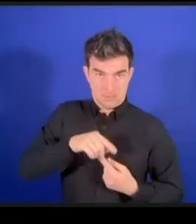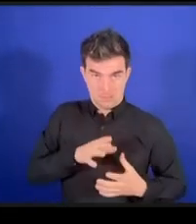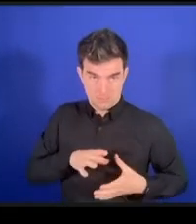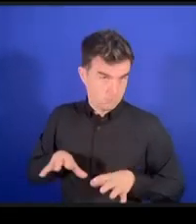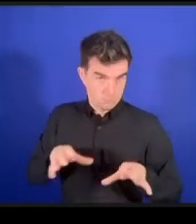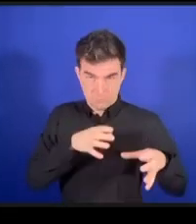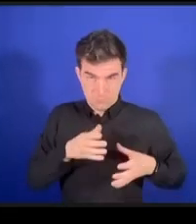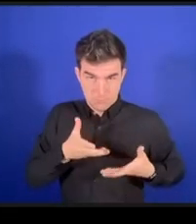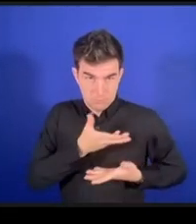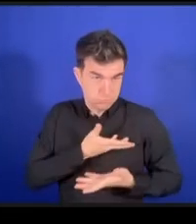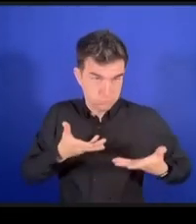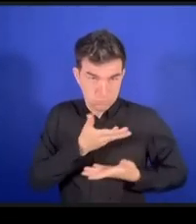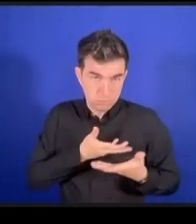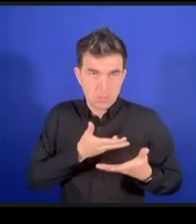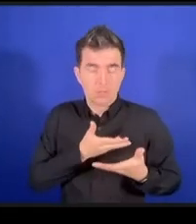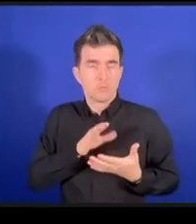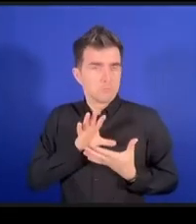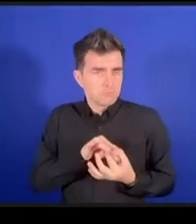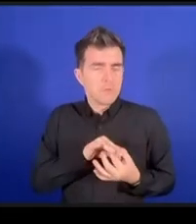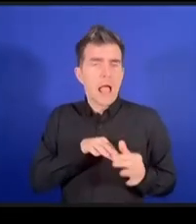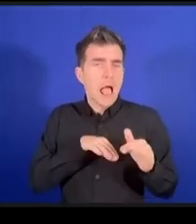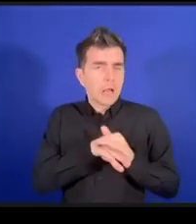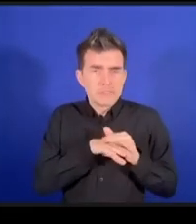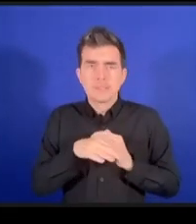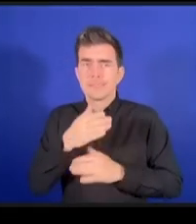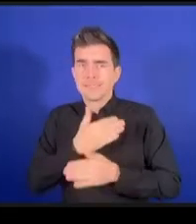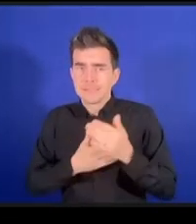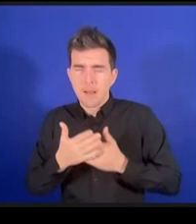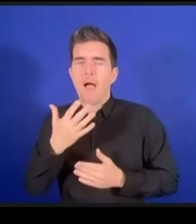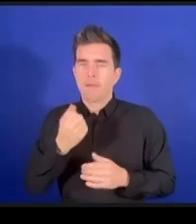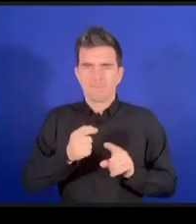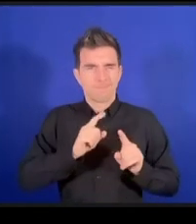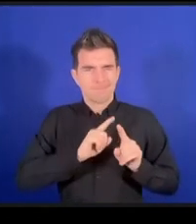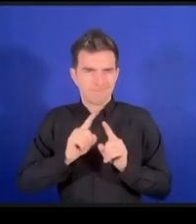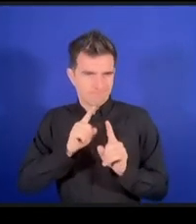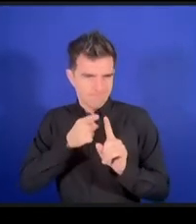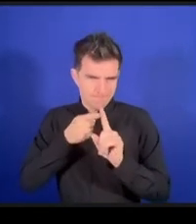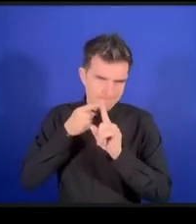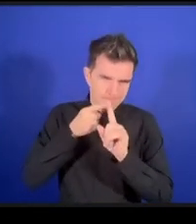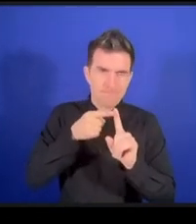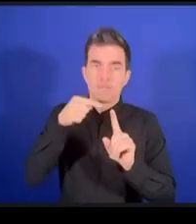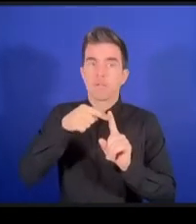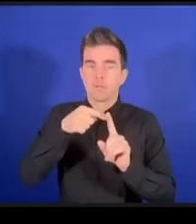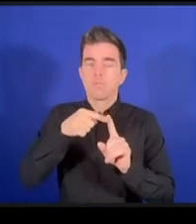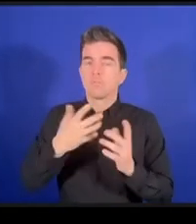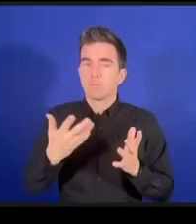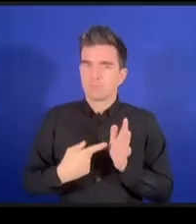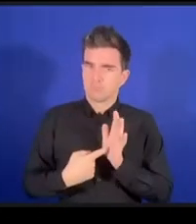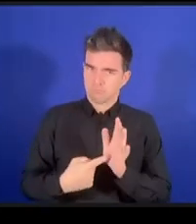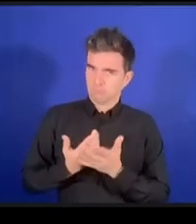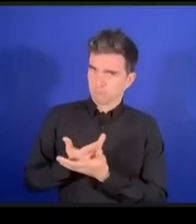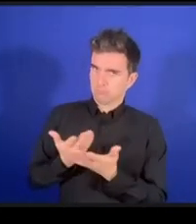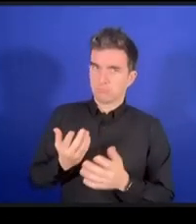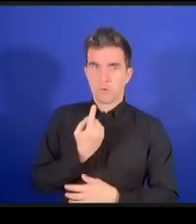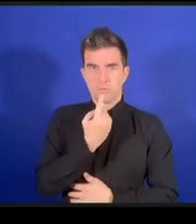л человек с инвалидностью и и которые